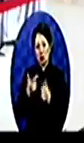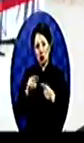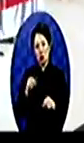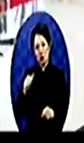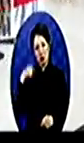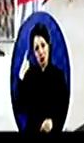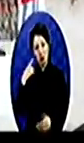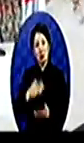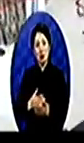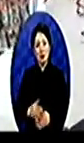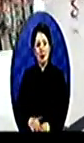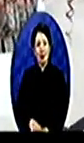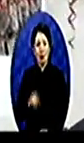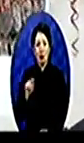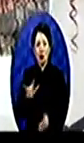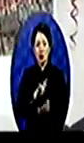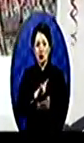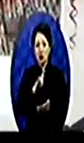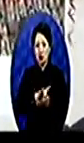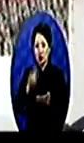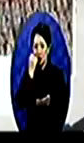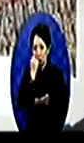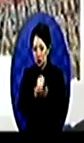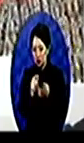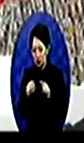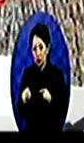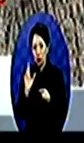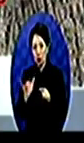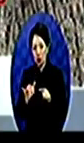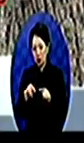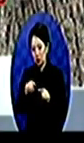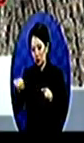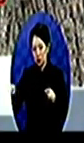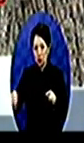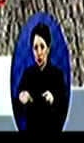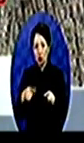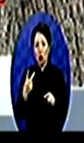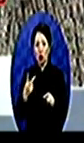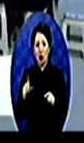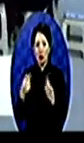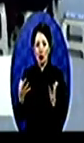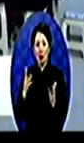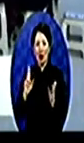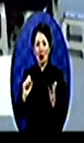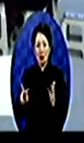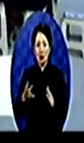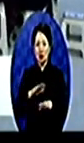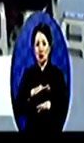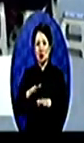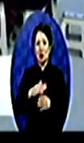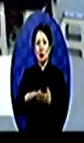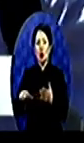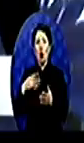байна. Өнөөдөр нисхийн эцсийн буудлаас 21-р гудамж хүртэл 2.8 км автоцамын ажлыг Мөрөнгийн давааны